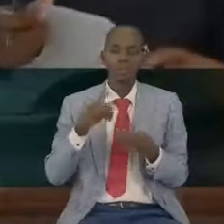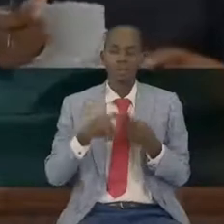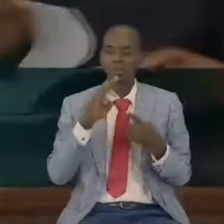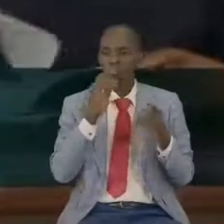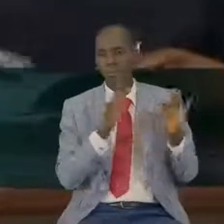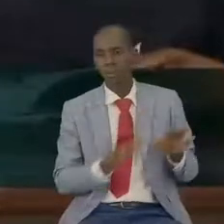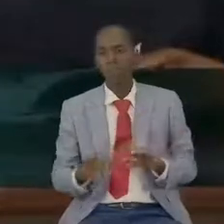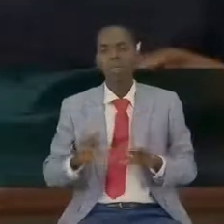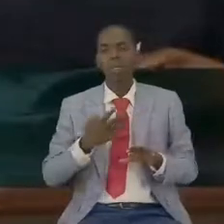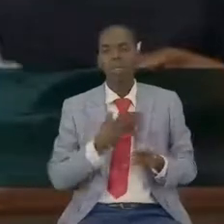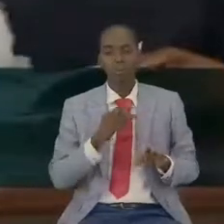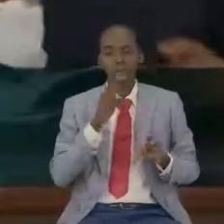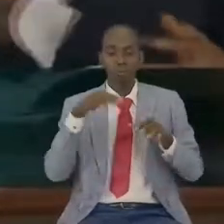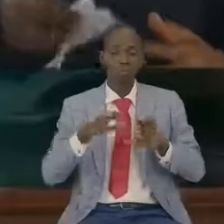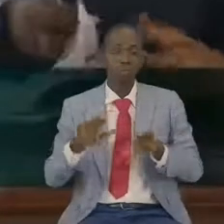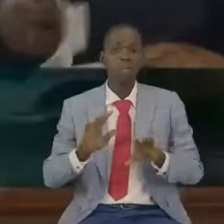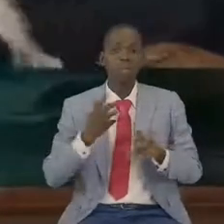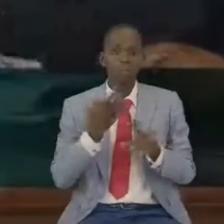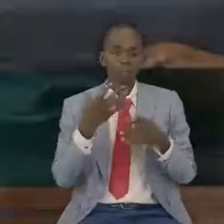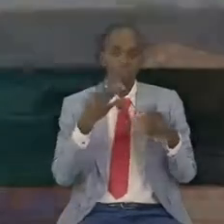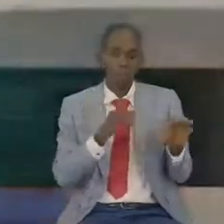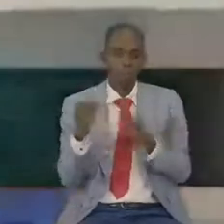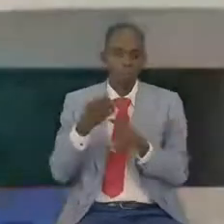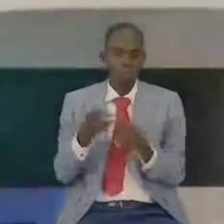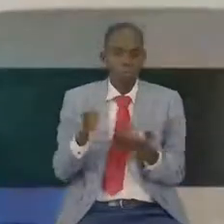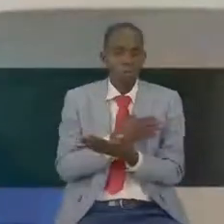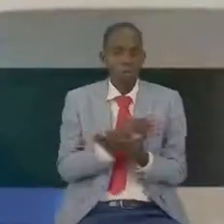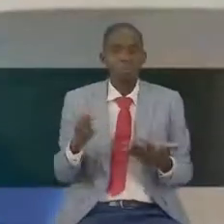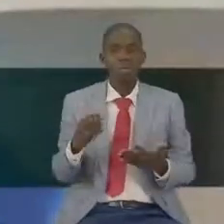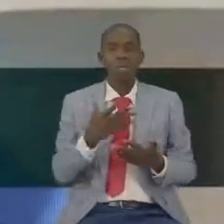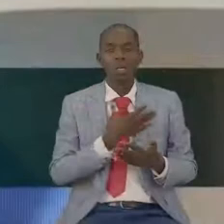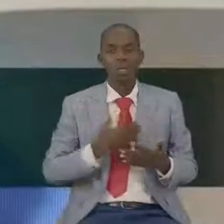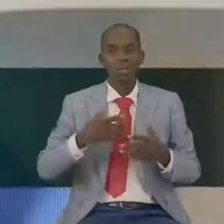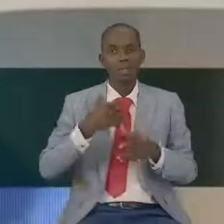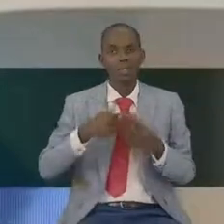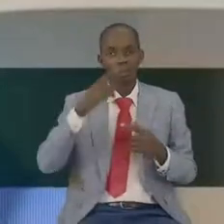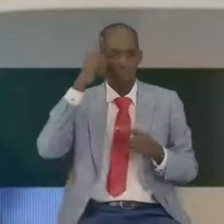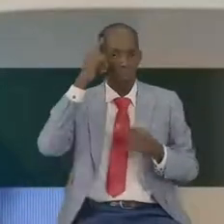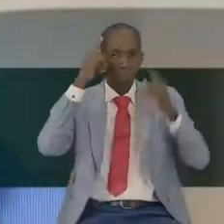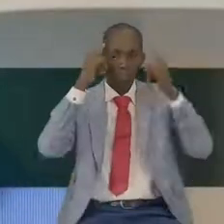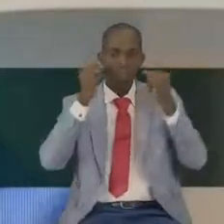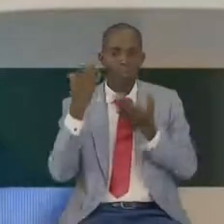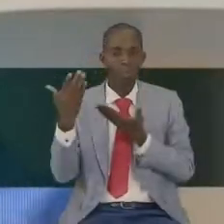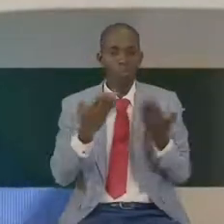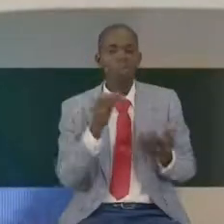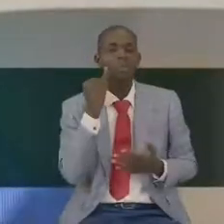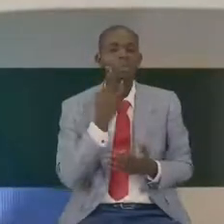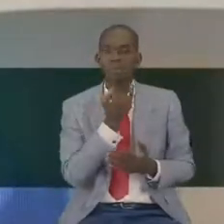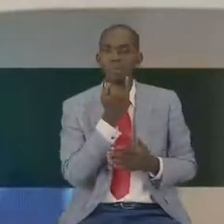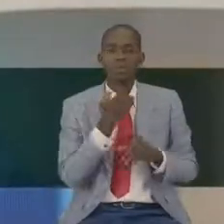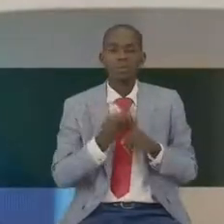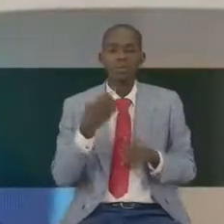partir Israël de la mer Rouge. Ils ont quitté les champs et donc Moïse fit partir Israël de la mer Rouge. Ils prirent la direction